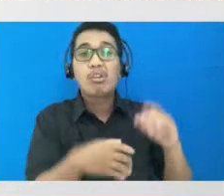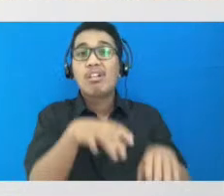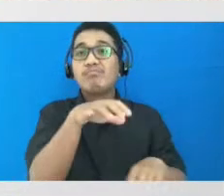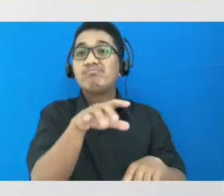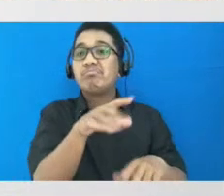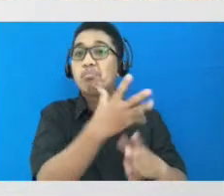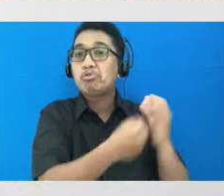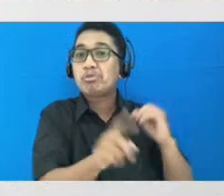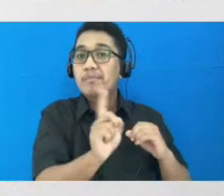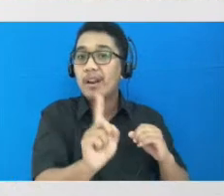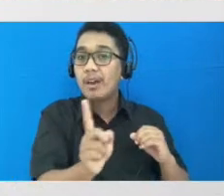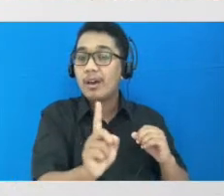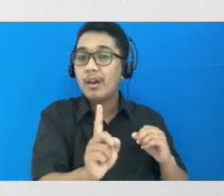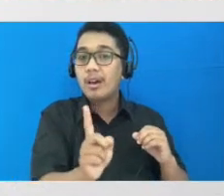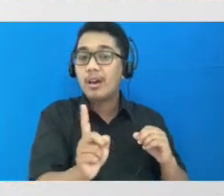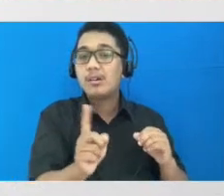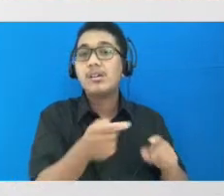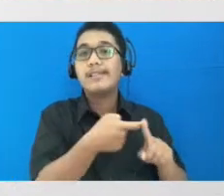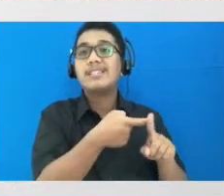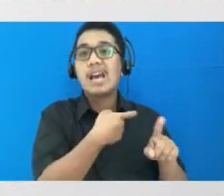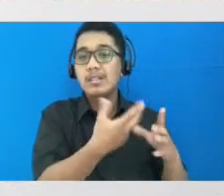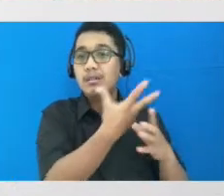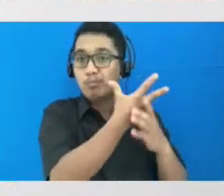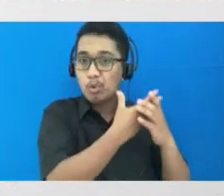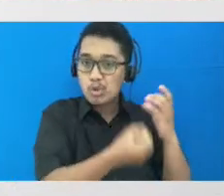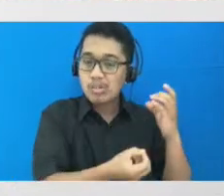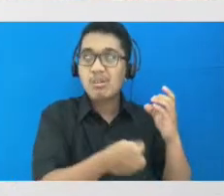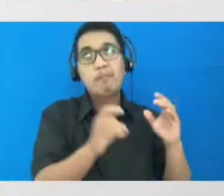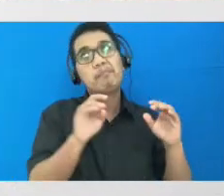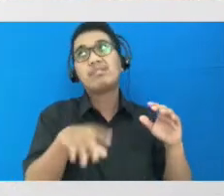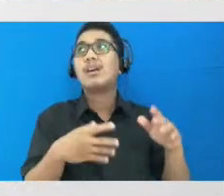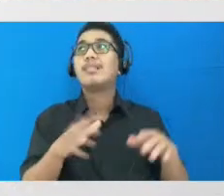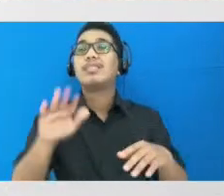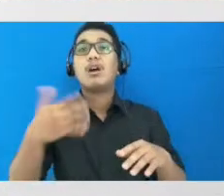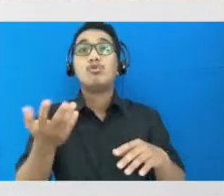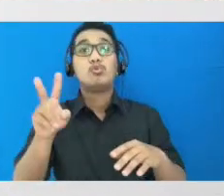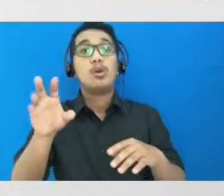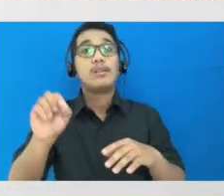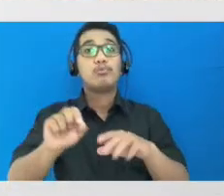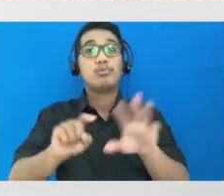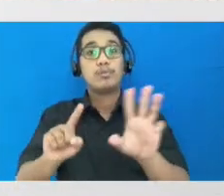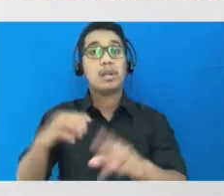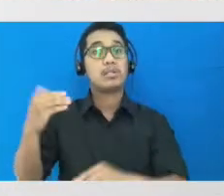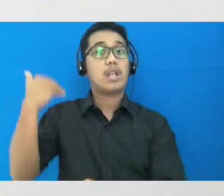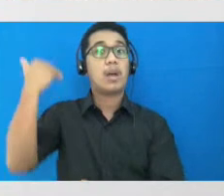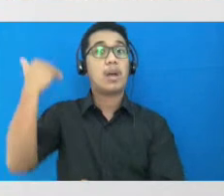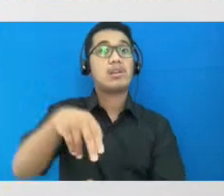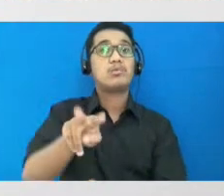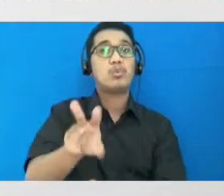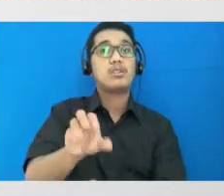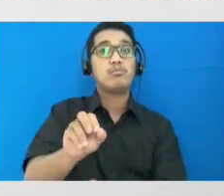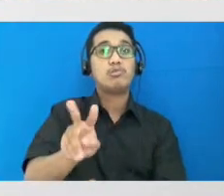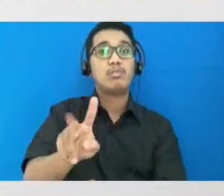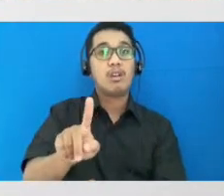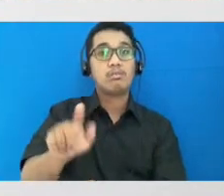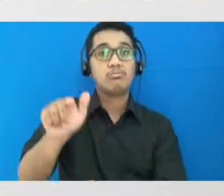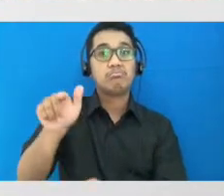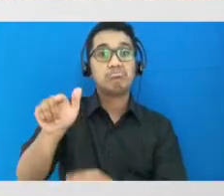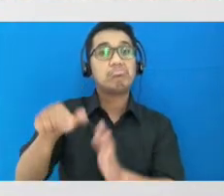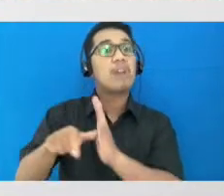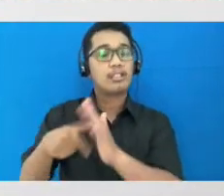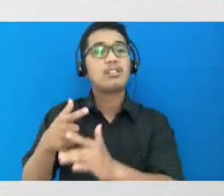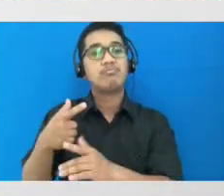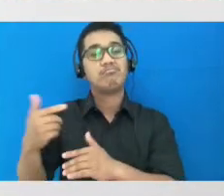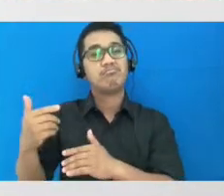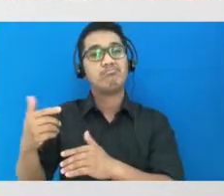Bocornya di mana? Dari kebocoran-kebocoran yang pernah terjadi dari tahun 2019 sampai 2021 ini. Nanti di